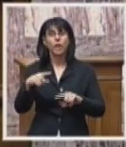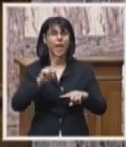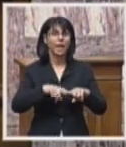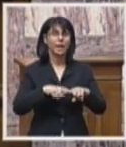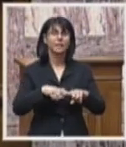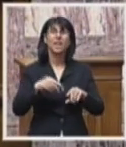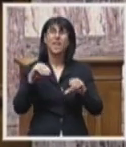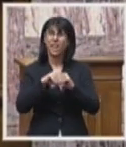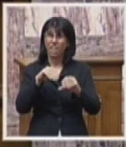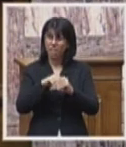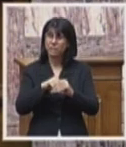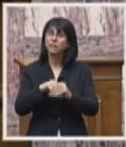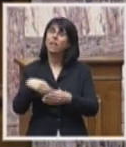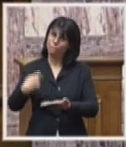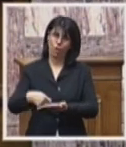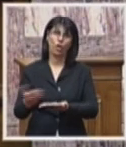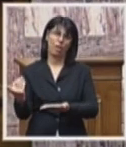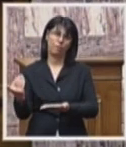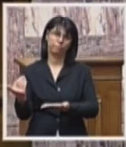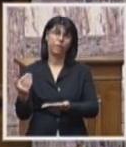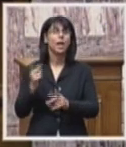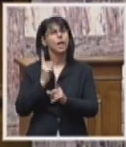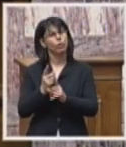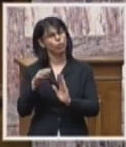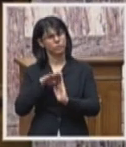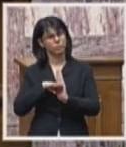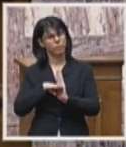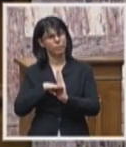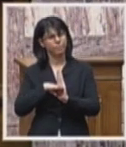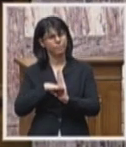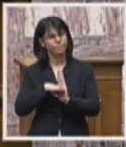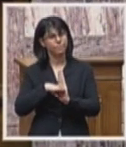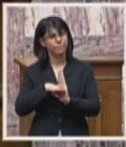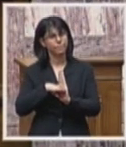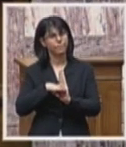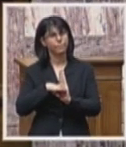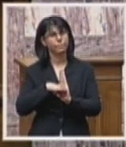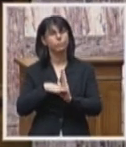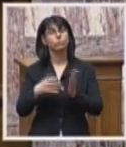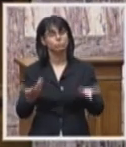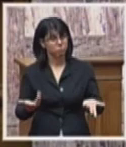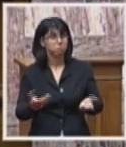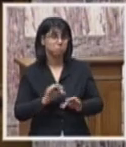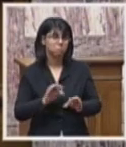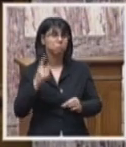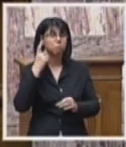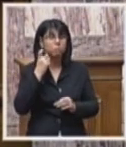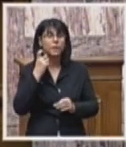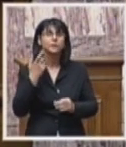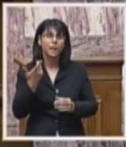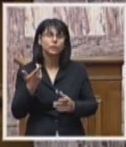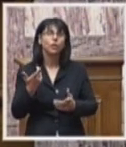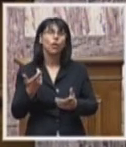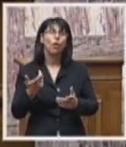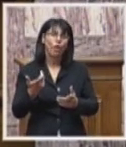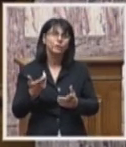οι καταθέσεις Ελλήνων στην Ελβετία, με ένα ειδικό σύστημα. Και βεβαίως, ξέρετε ότι και είναι και δυσκολία να υπάρξει και